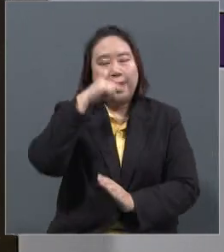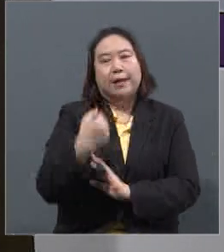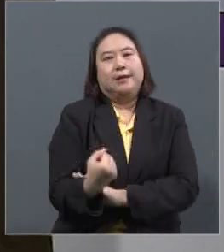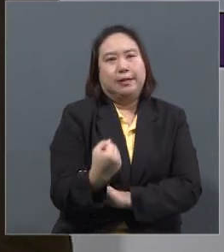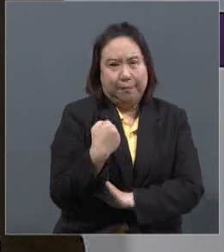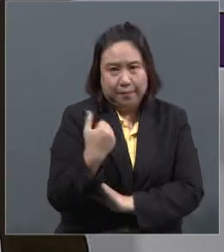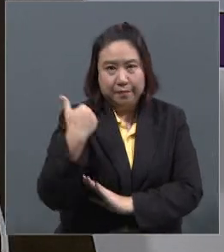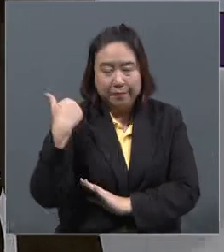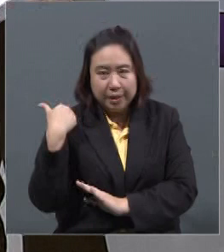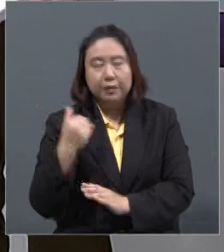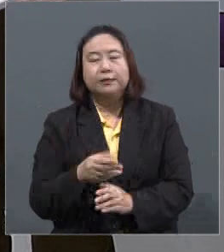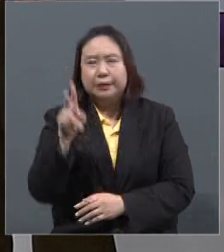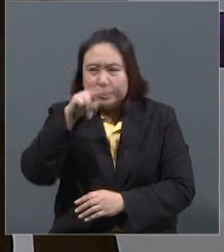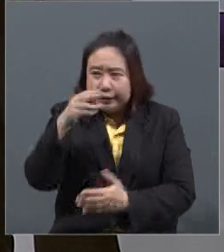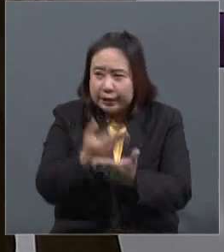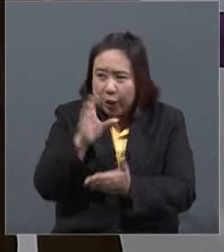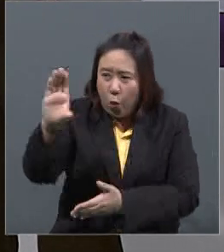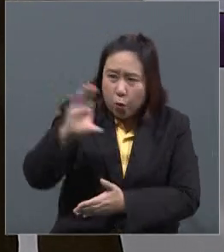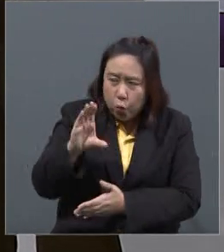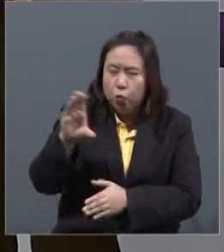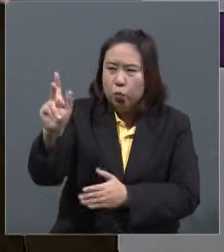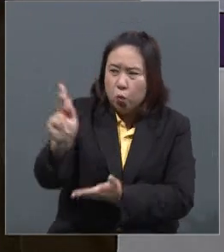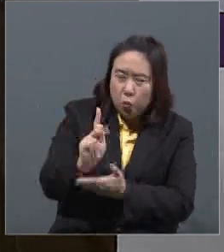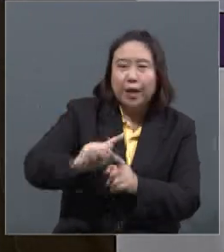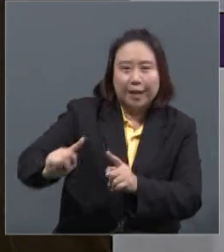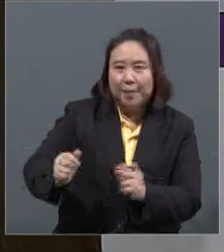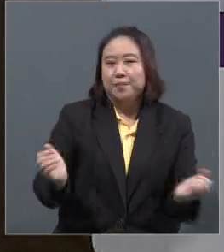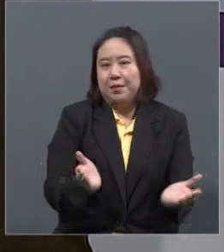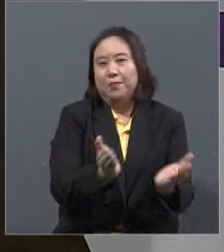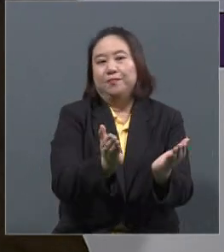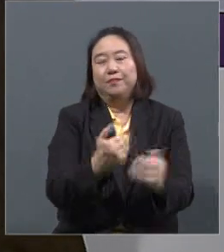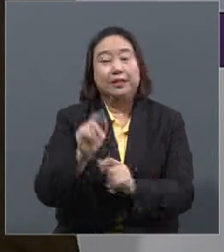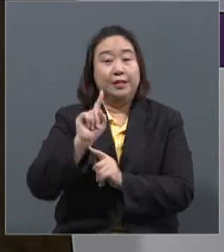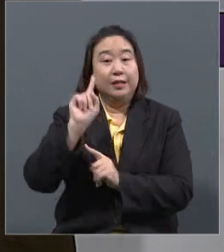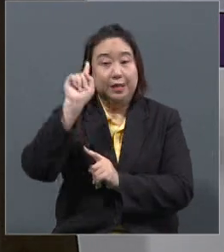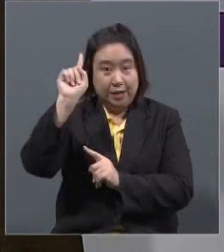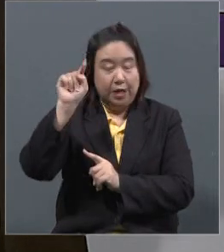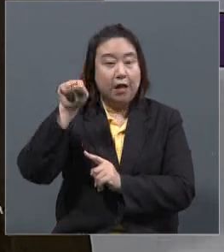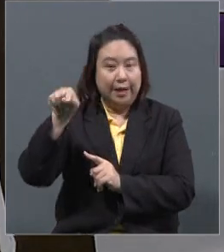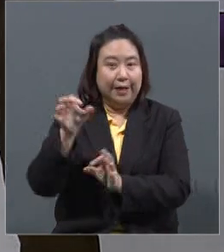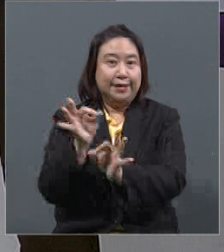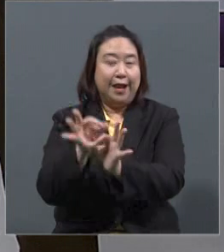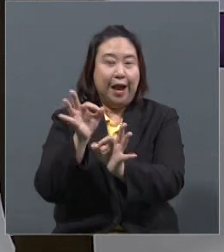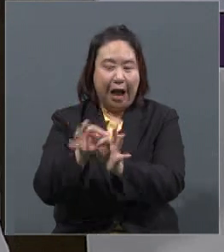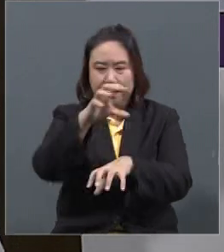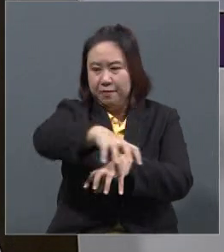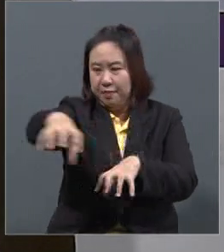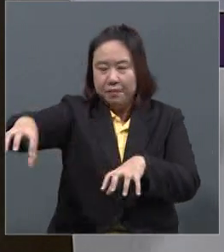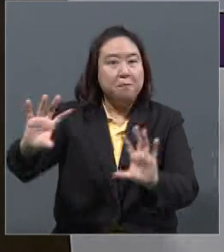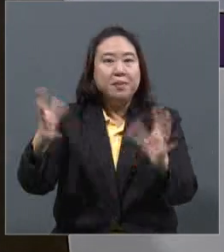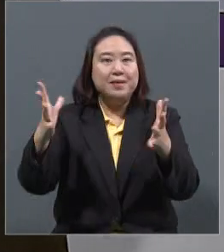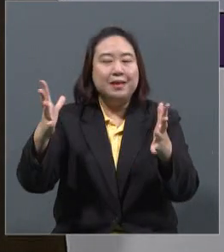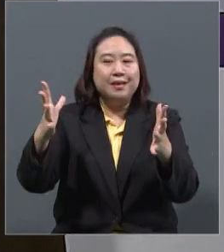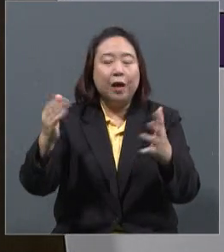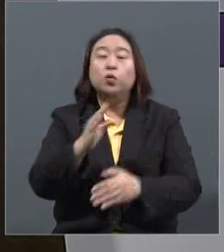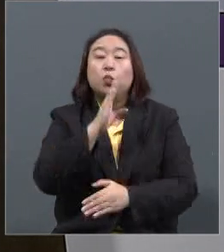องว่างการเข้าถึงแหล่งเงินทุนด้วยตัวที่1ครับ Virtual Bank ครับธนาคารไร้สาขาคือถ้าเป็นธ